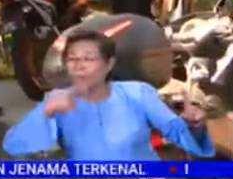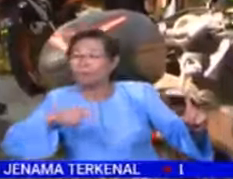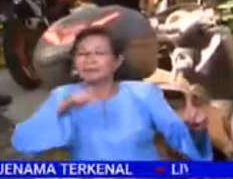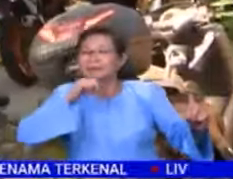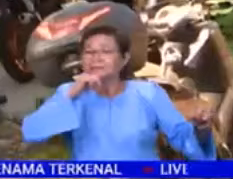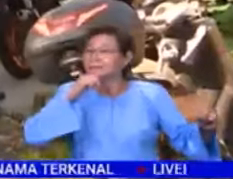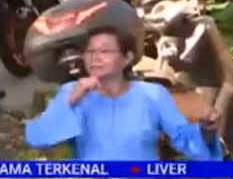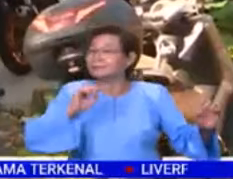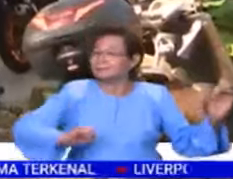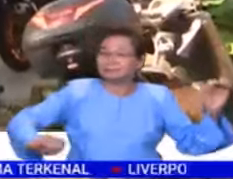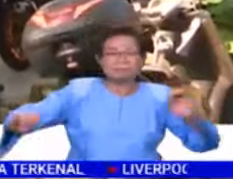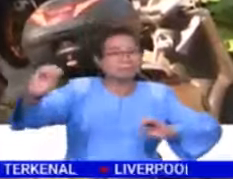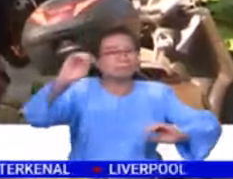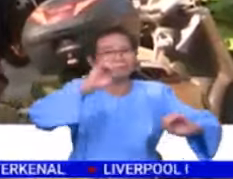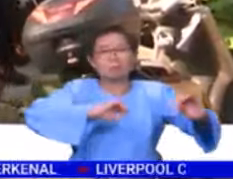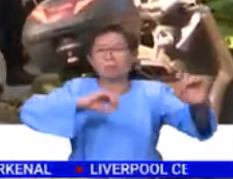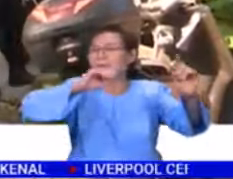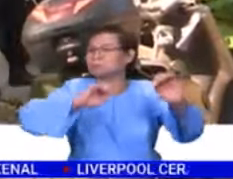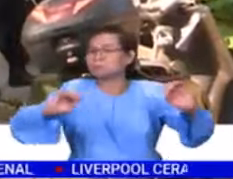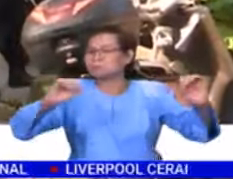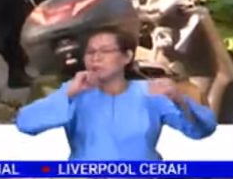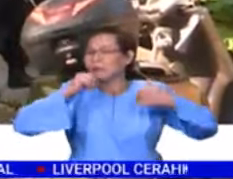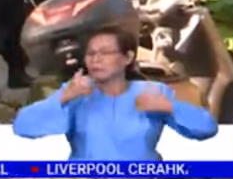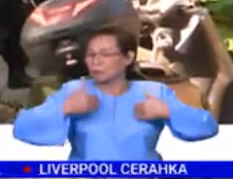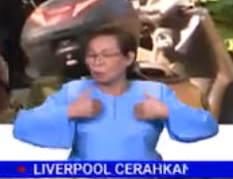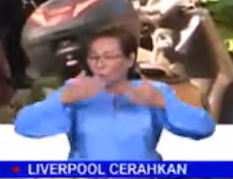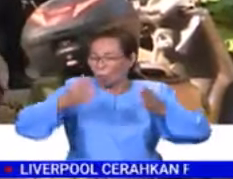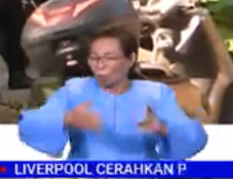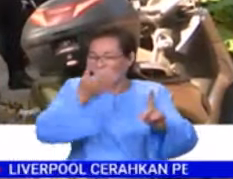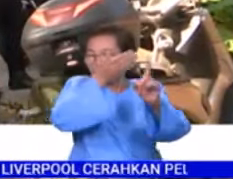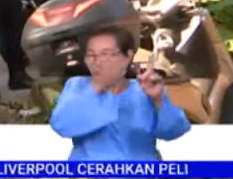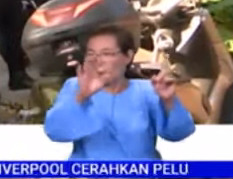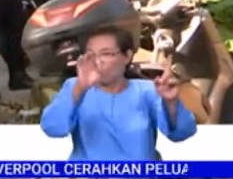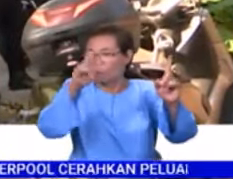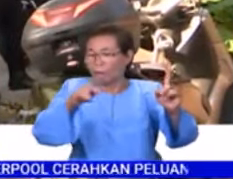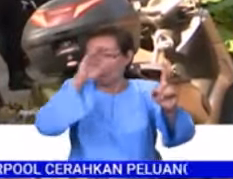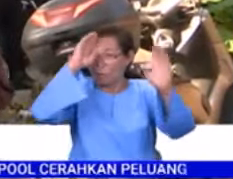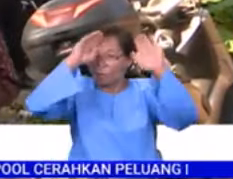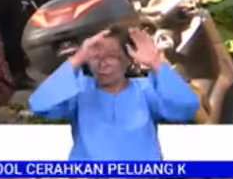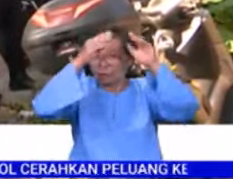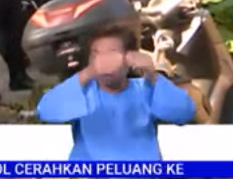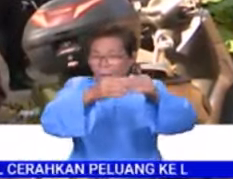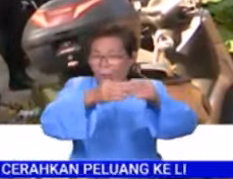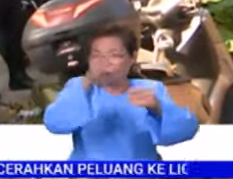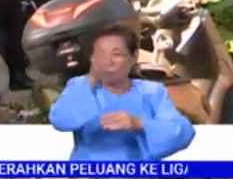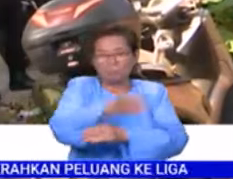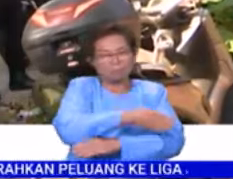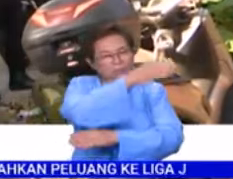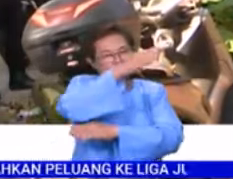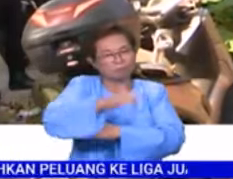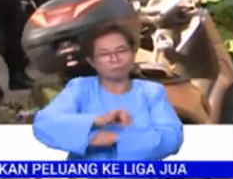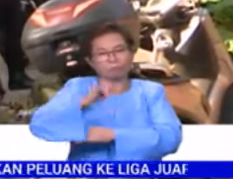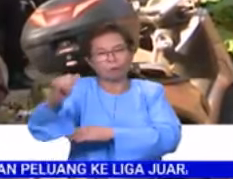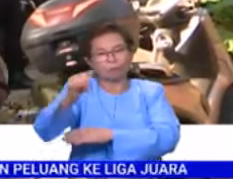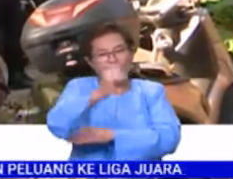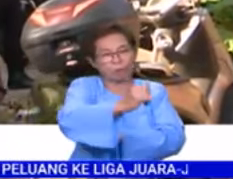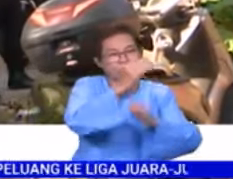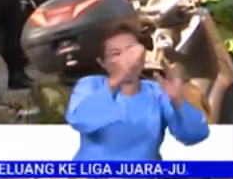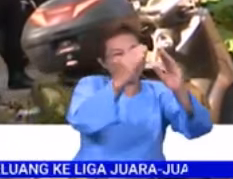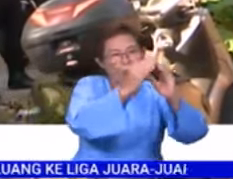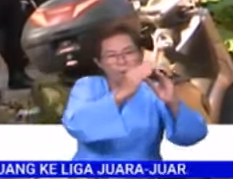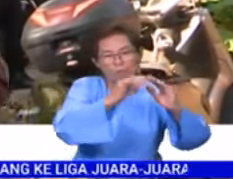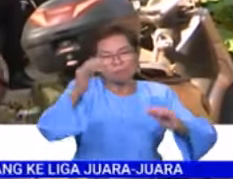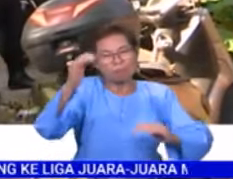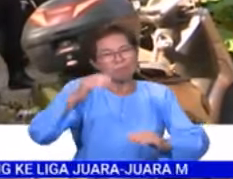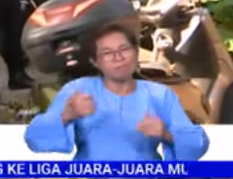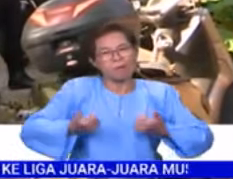ada individu yang melanggar SOP ditetapkan. Fokusnya juga untuk memastikan larangan ziarah rumah ke rumah sempena Aidilfitri